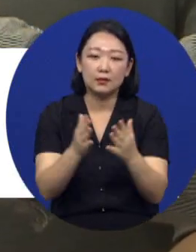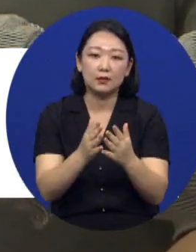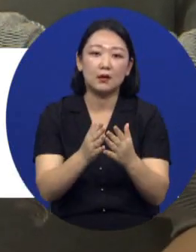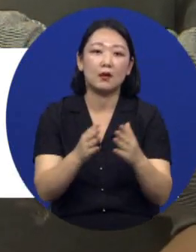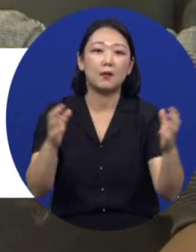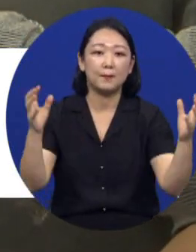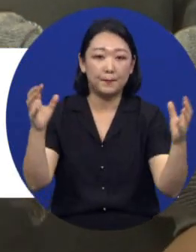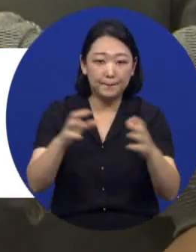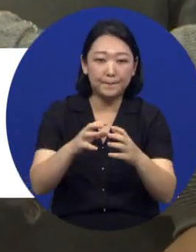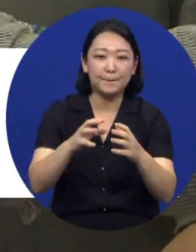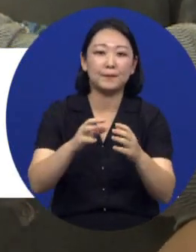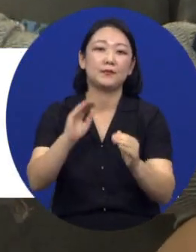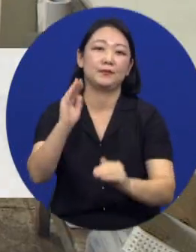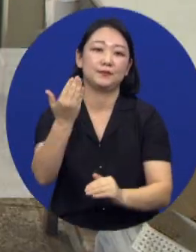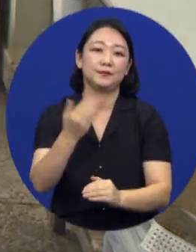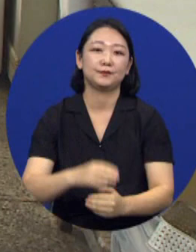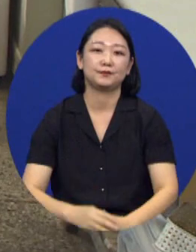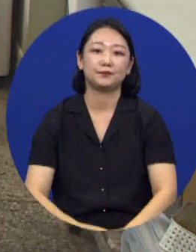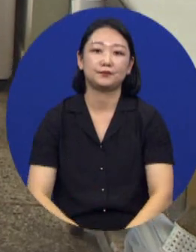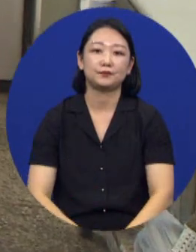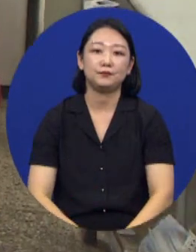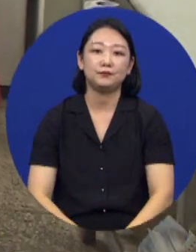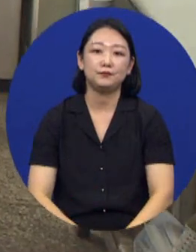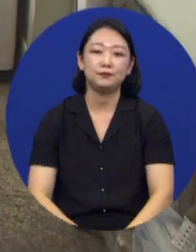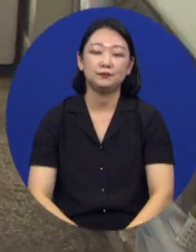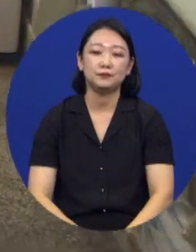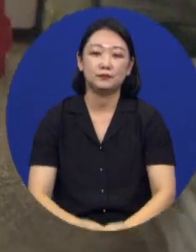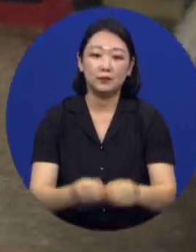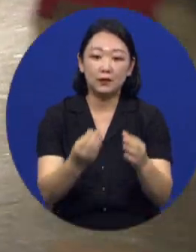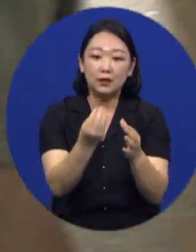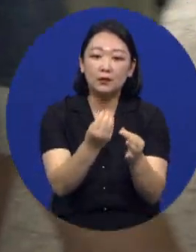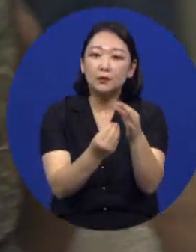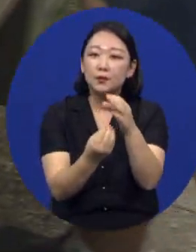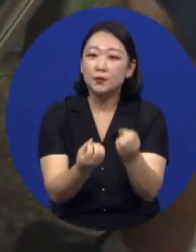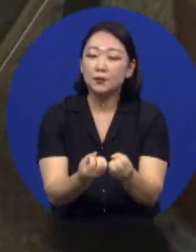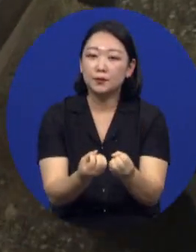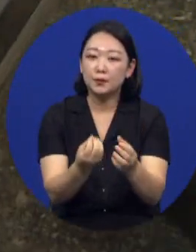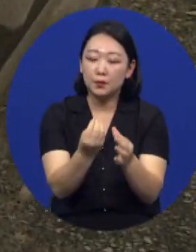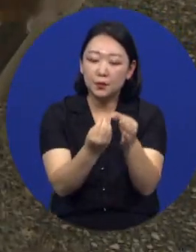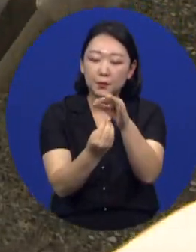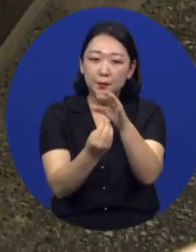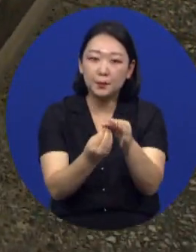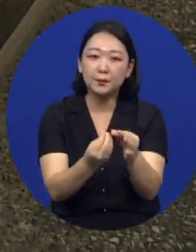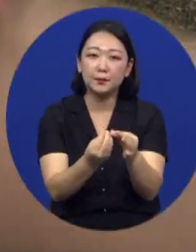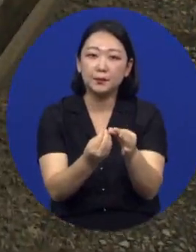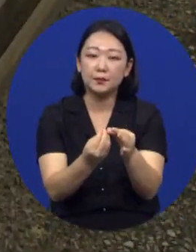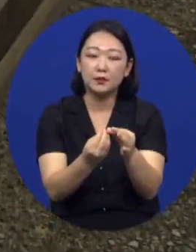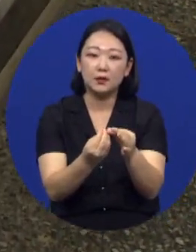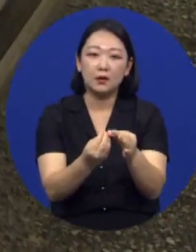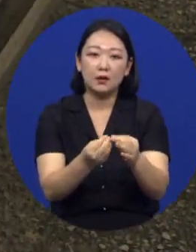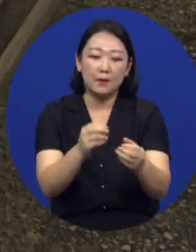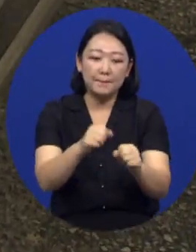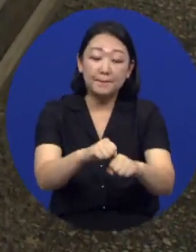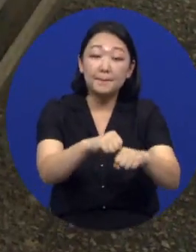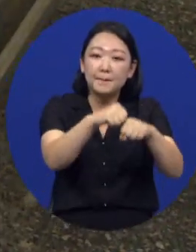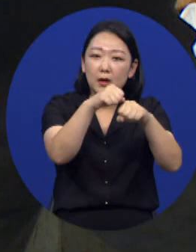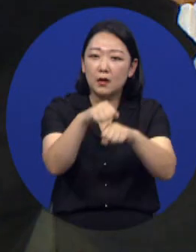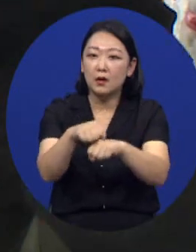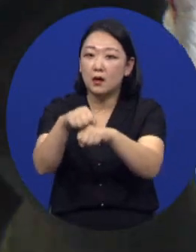우리 8명이 다 같이 모였어요. 네. 시루 가득 담긴 송편이 뜨거운 김을 내뿜으며 연신